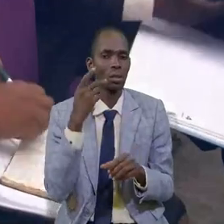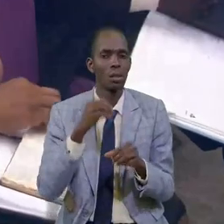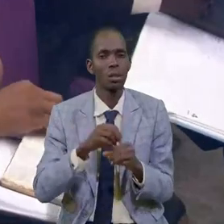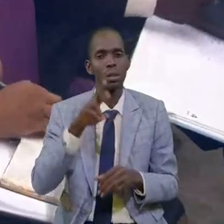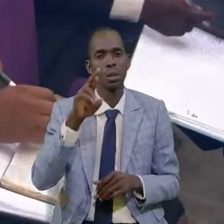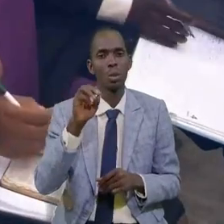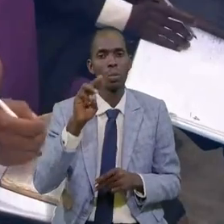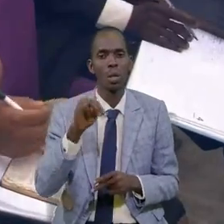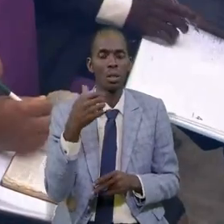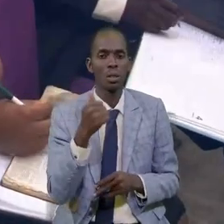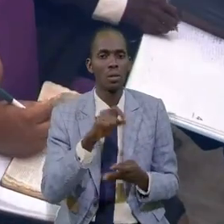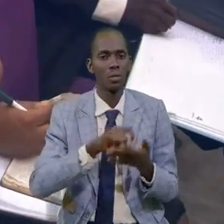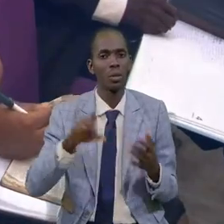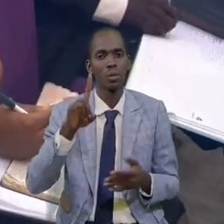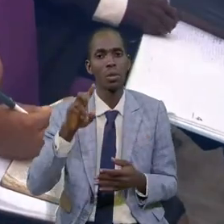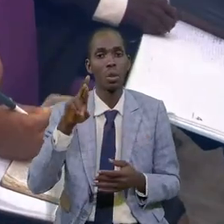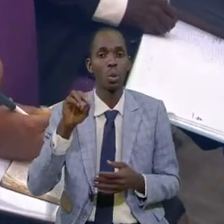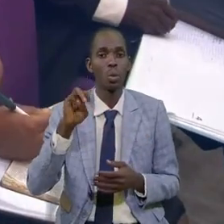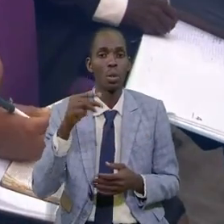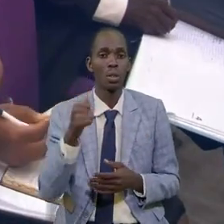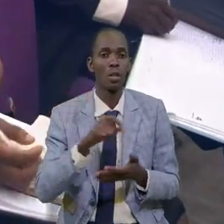il nous dit, voyons